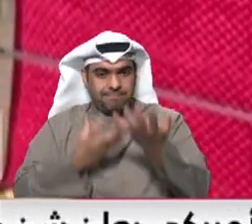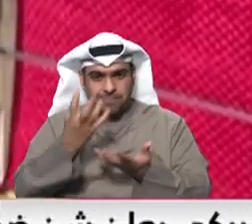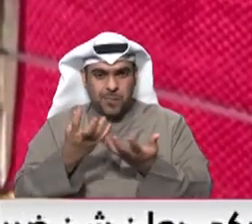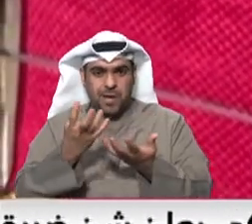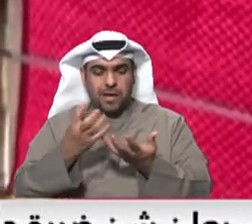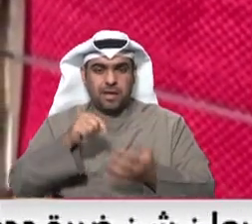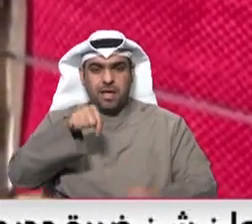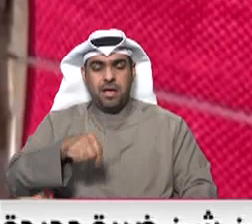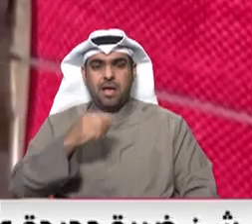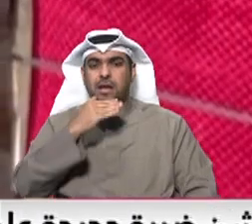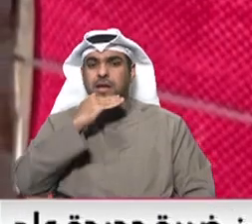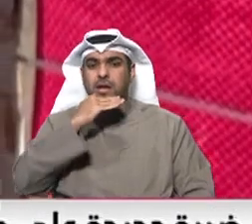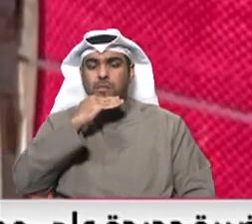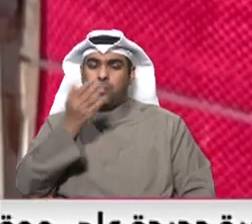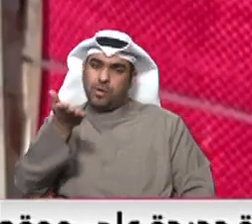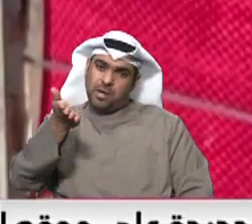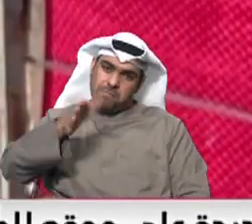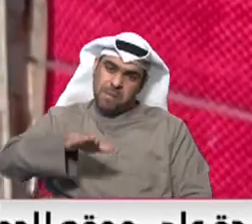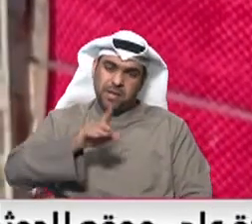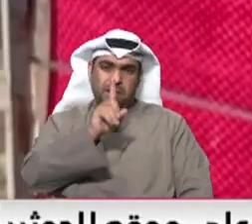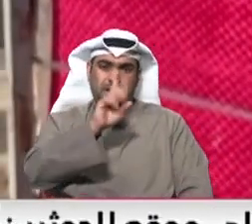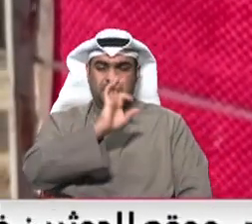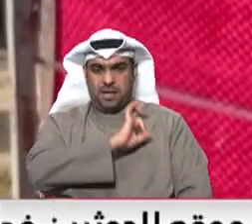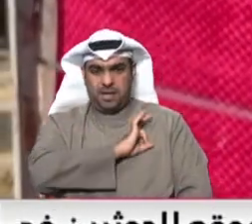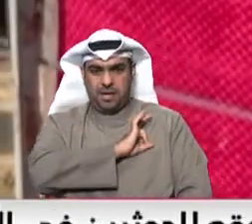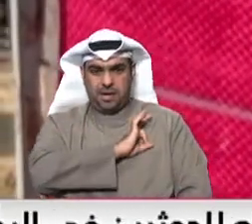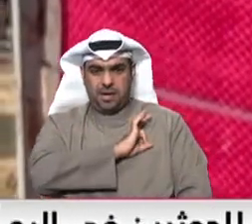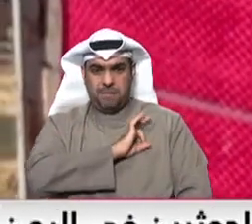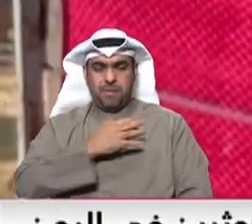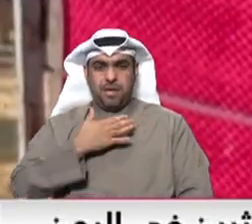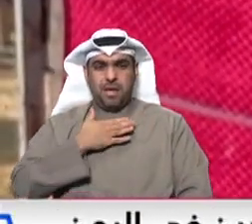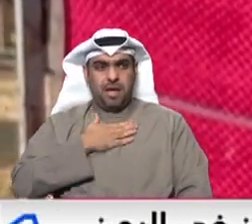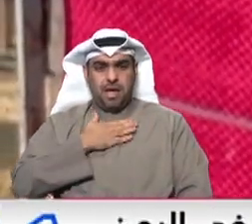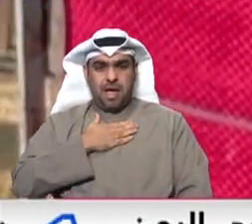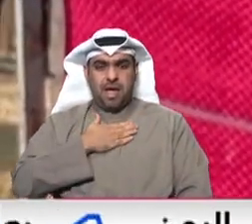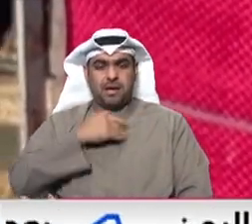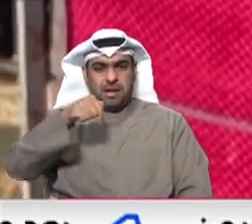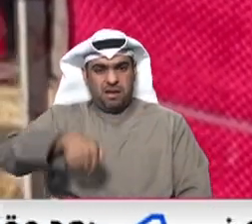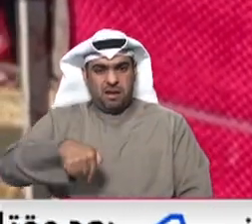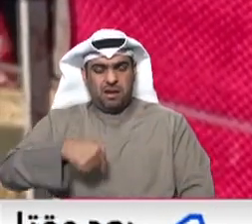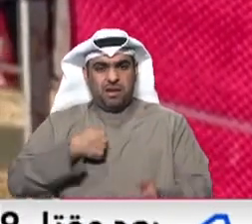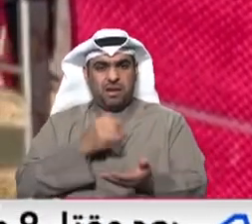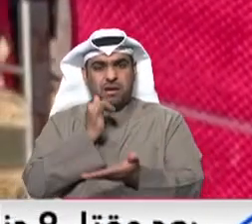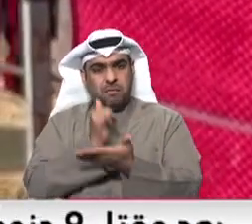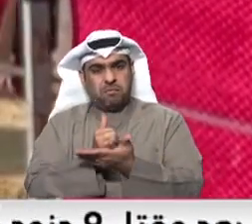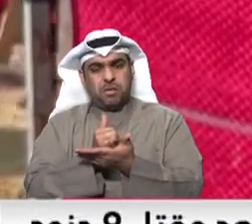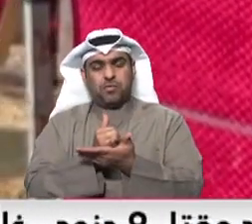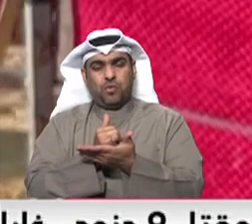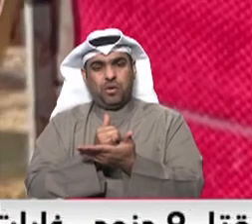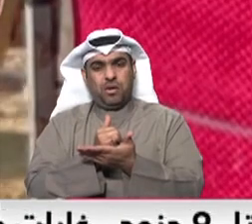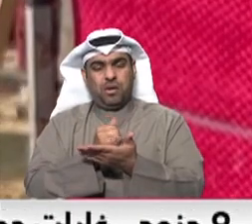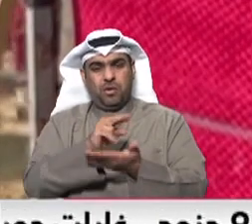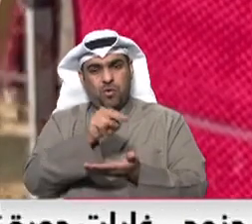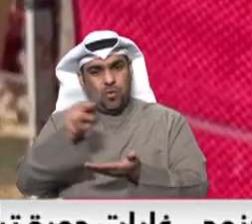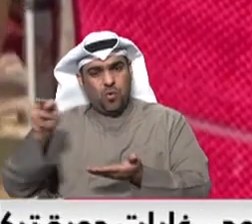راح الله يرحمه، وبصير أنا الحين بعمري هذا أحمل مسؤولية أكبر،